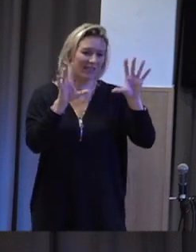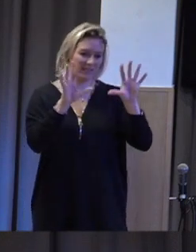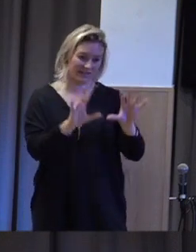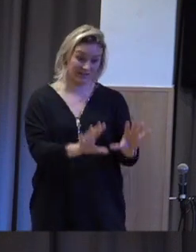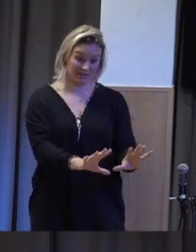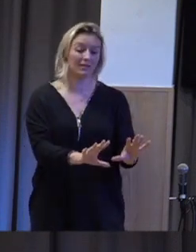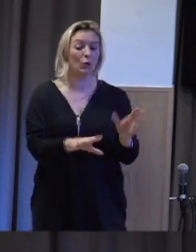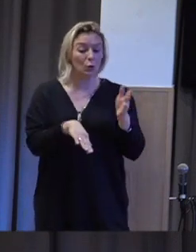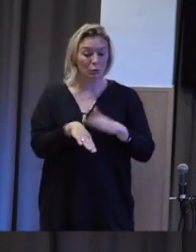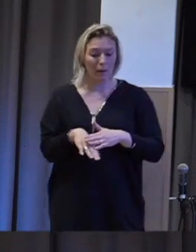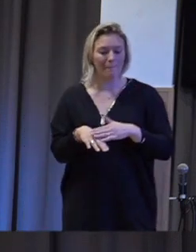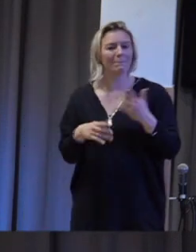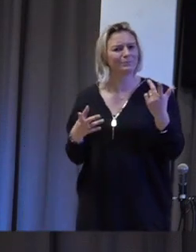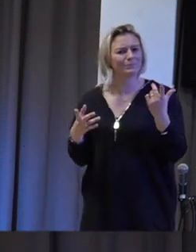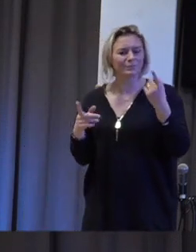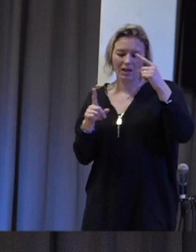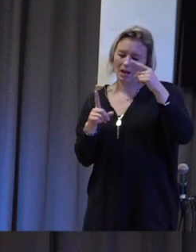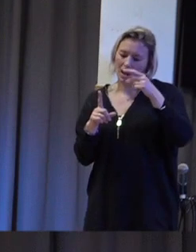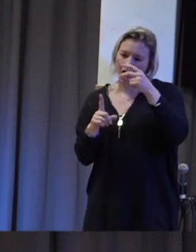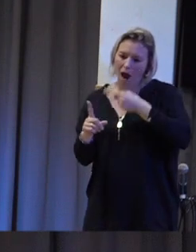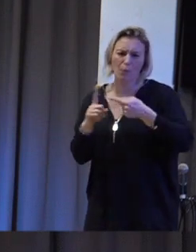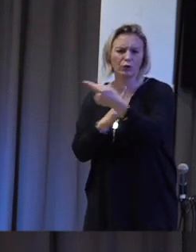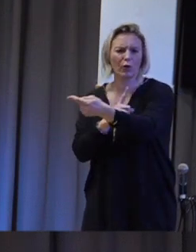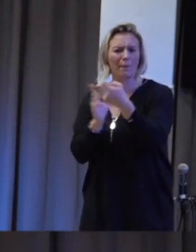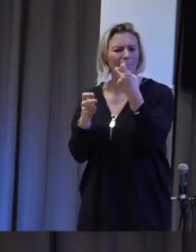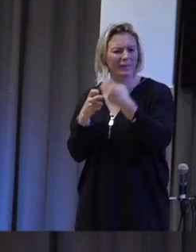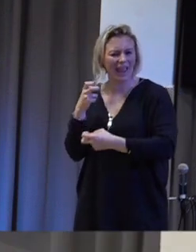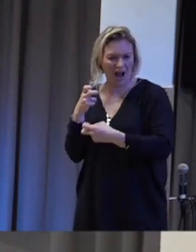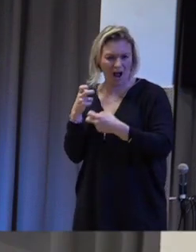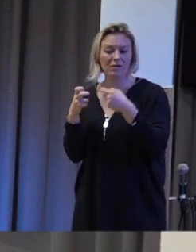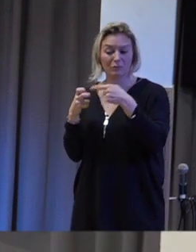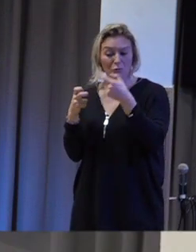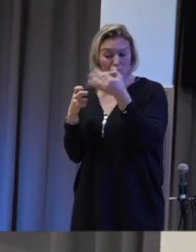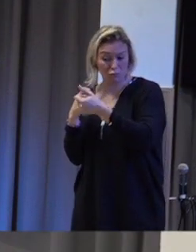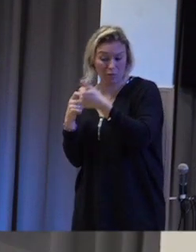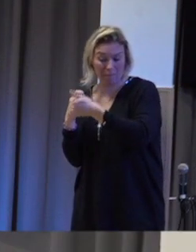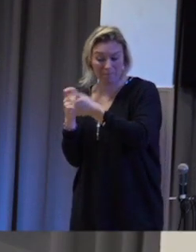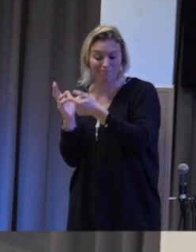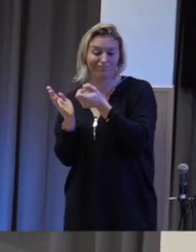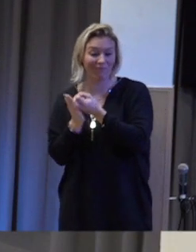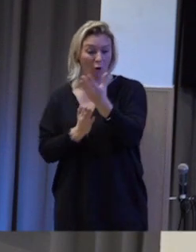l'apôtre Pierre nous le dit, vous êtes une race,